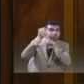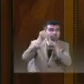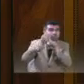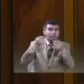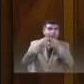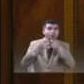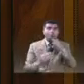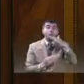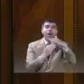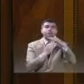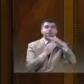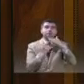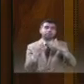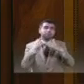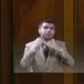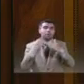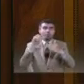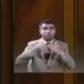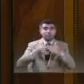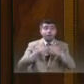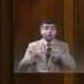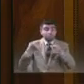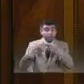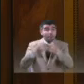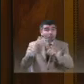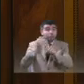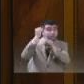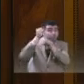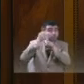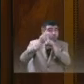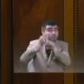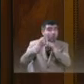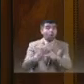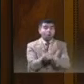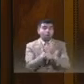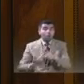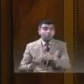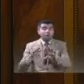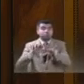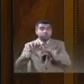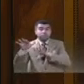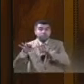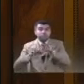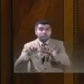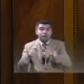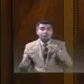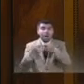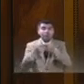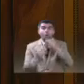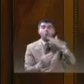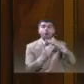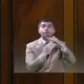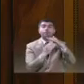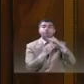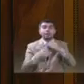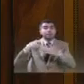العجز. هذه الإصلاحات بدات كتعطي الأكل ديالها، بحيث أن الحكومة قدرت تحكم في النسبة ديال الديون، بحيث أن